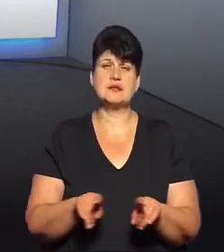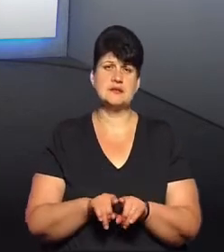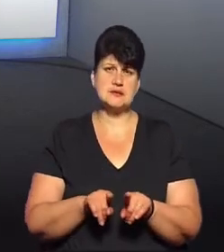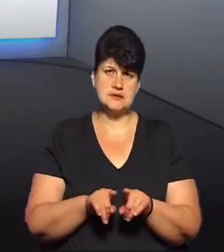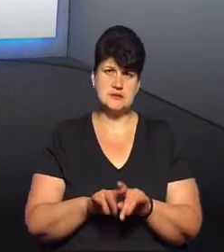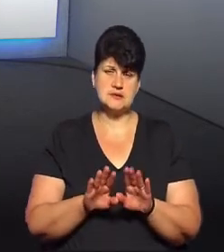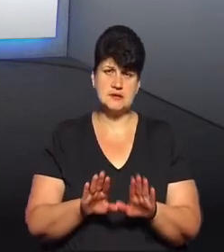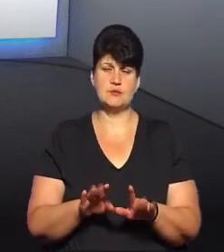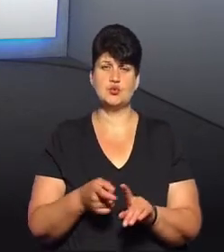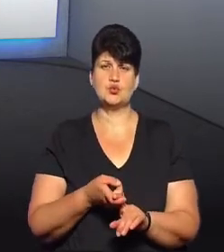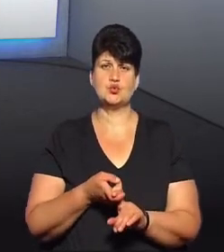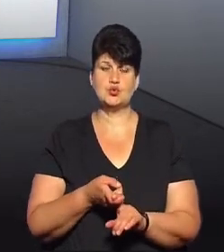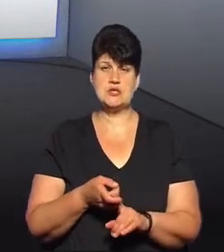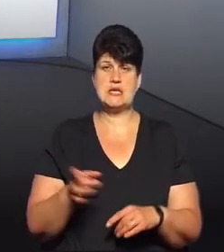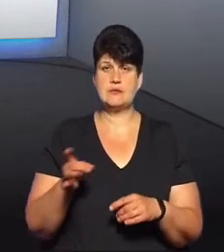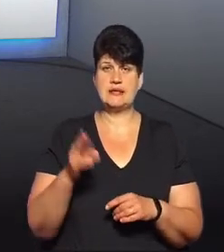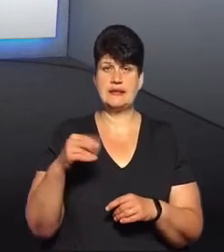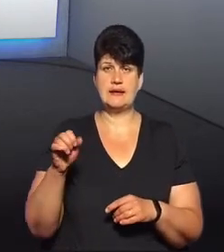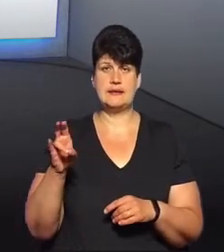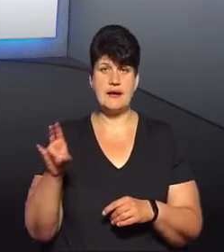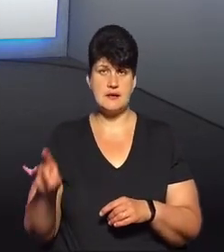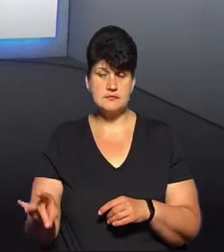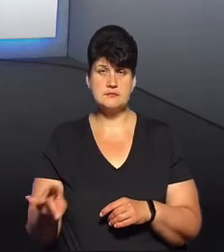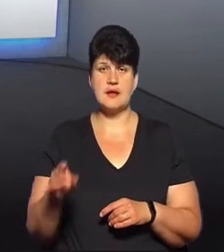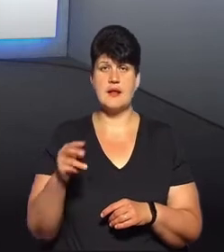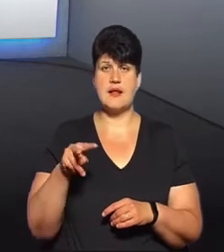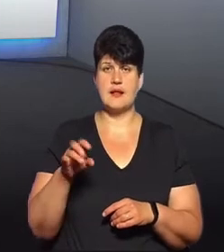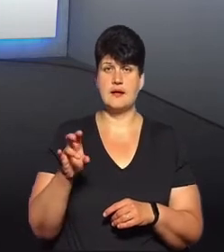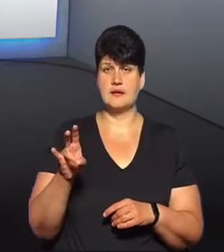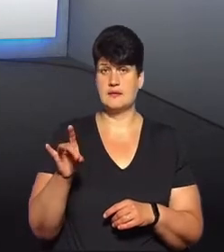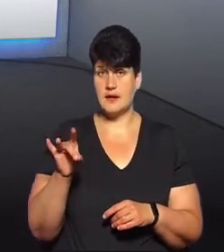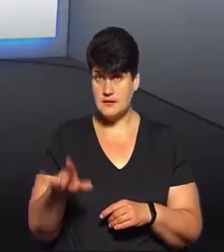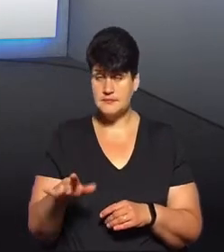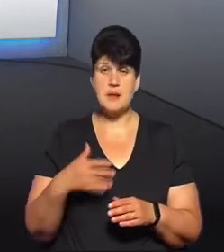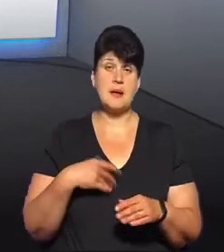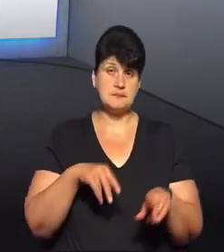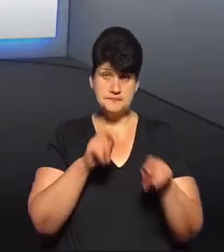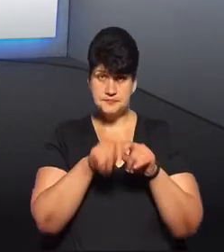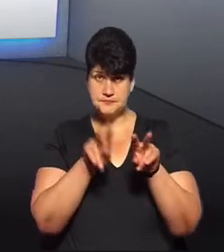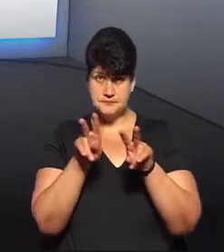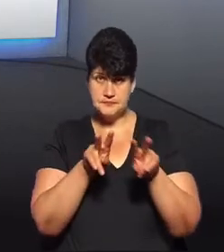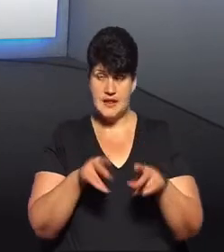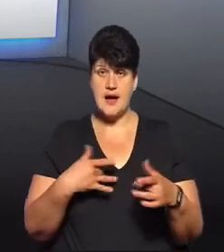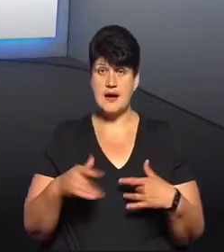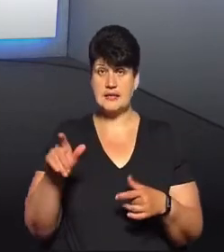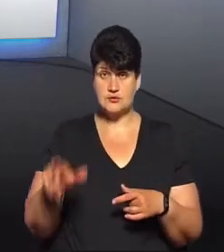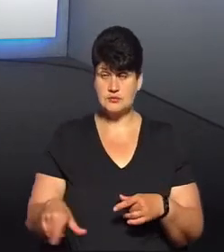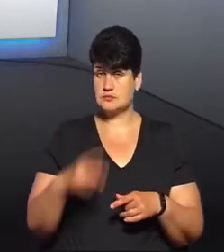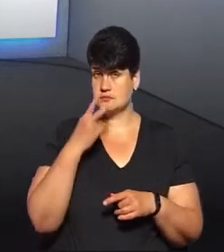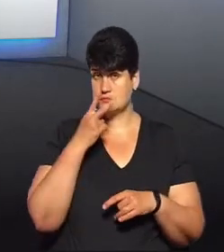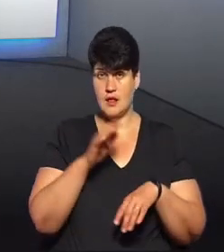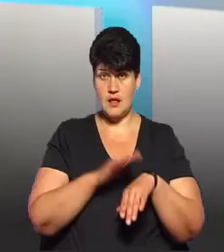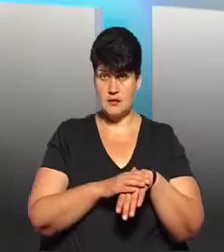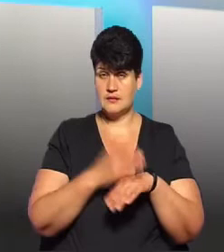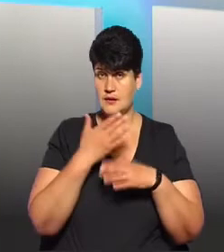стосується так званих республік ДНР, ЛНР. Тобто, та сама історія. Ми відслідковуємо цих артистів, якщо не помічено за ними ніяких нюансів,